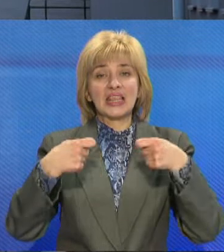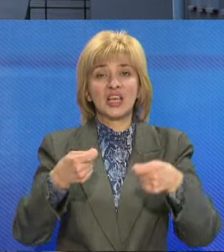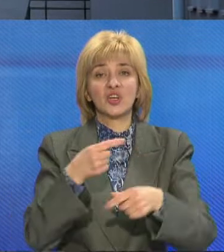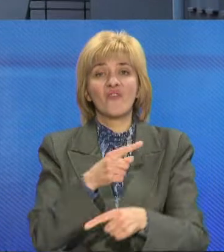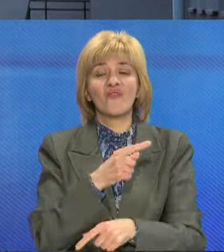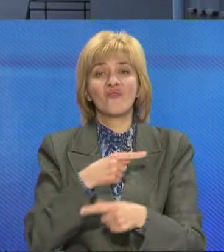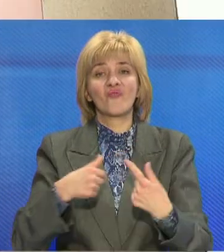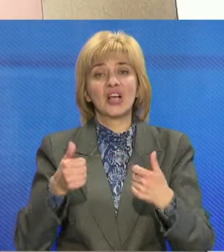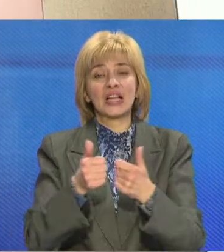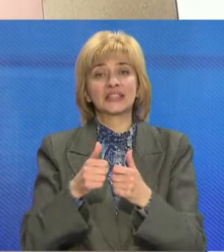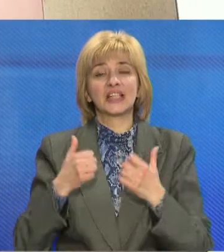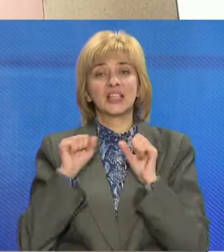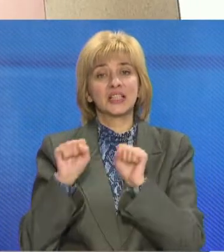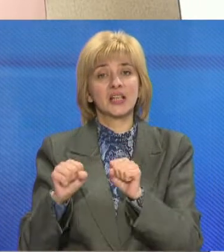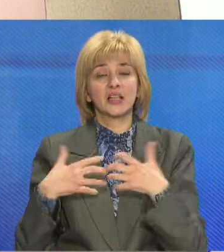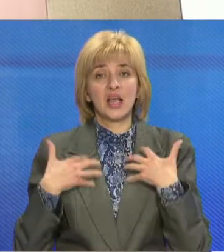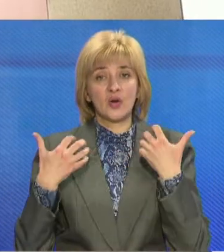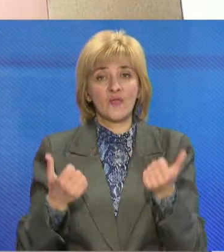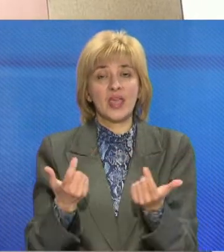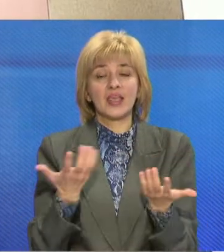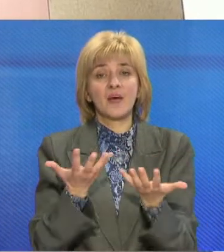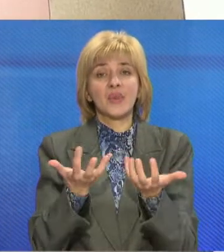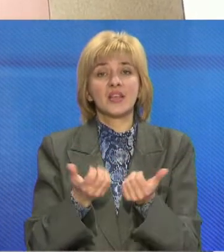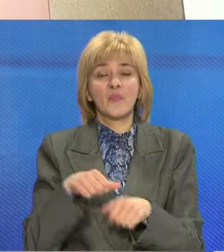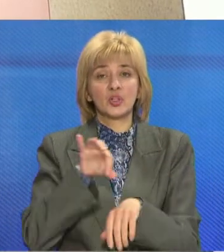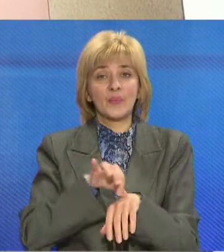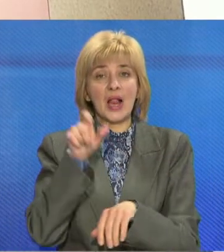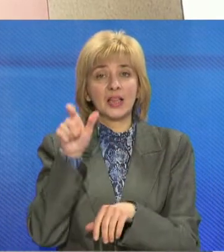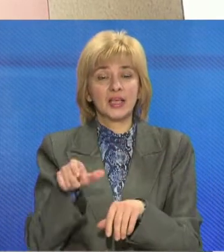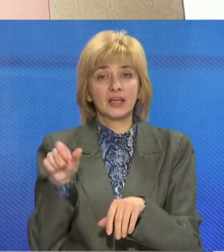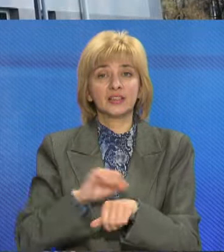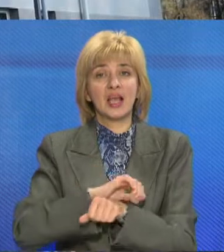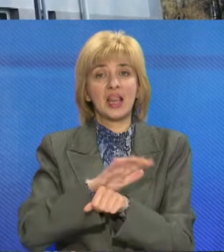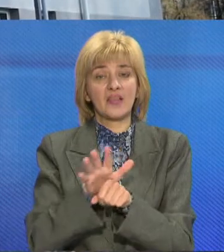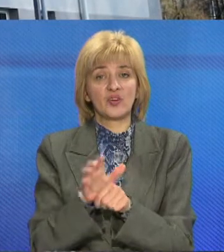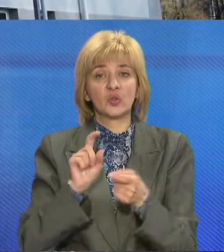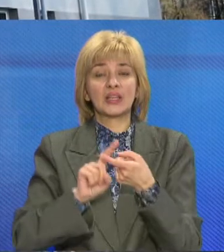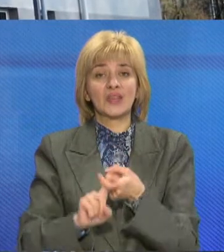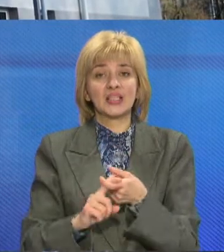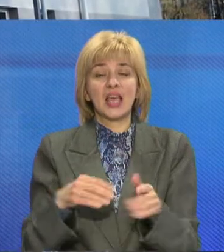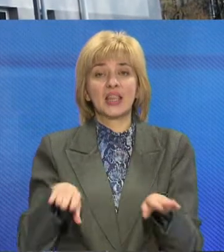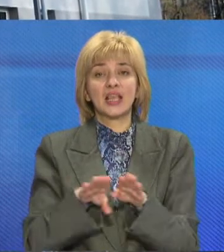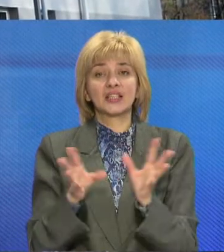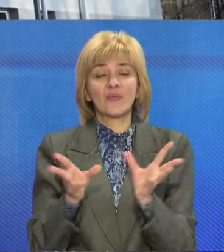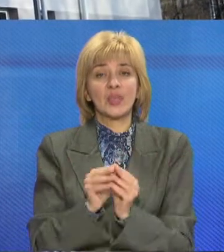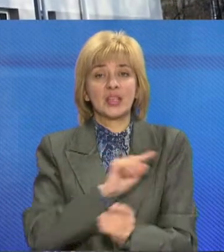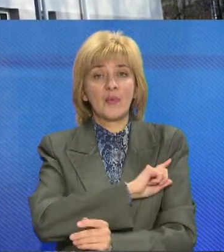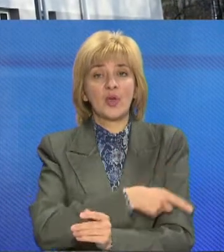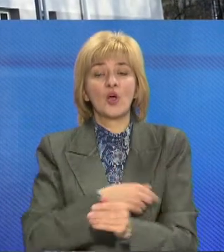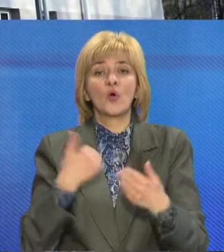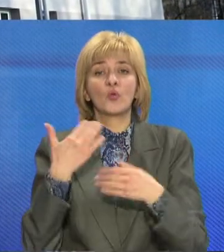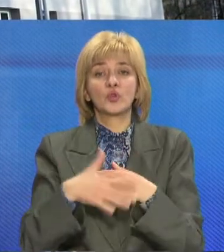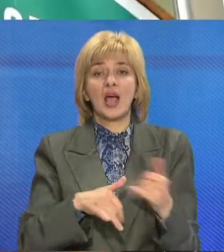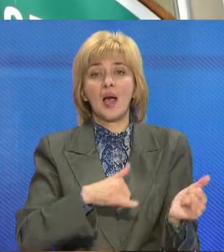здоровья, которые принимают пациентов с коронавирусной инфекцией. Так, с уместными намаганиями уже удалось обсталявать отделение